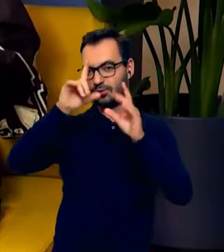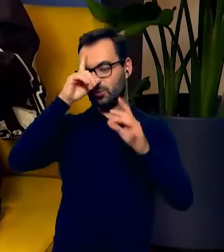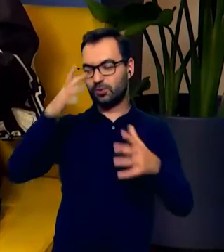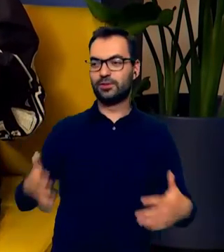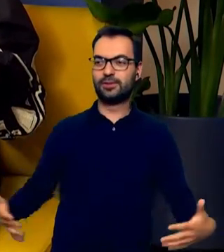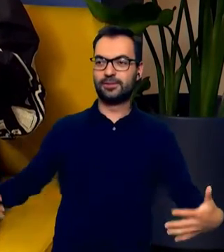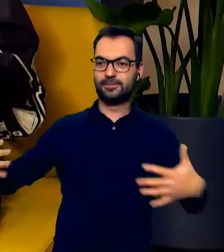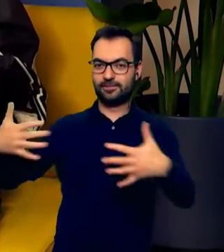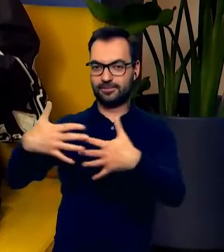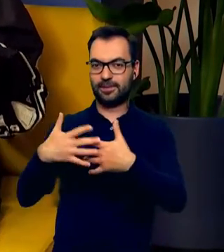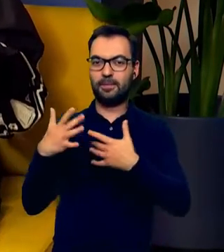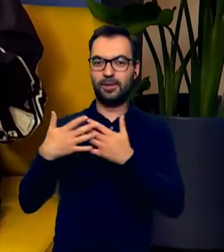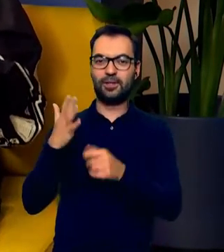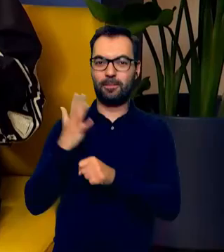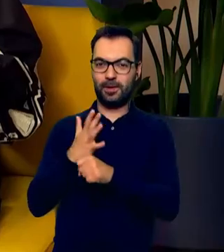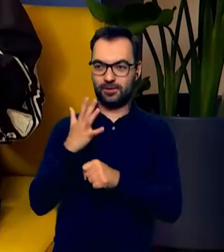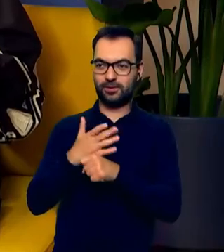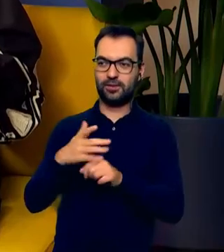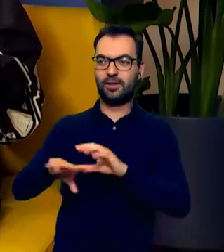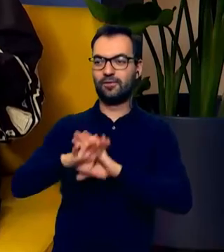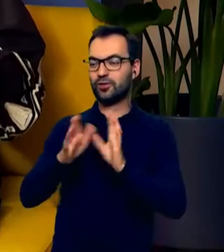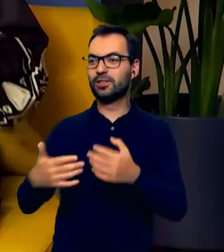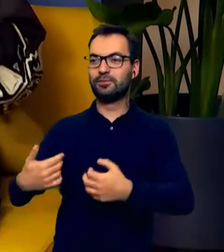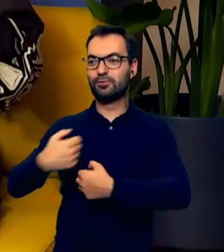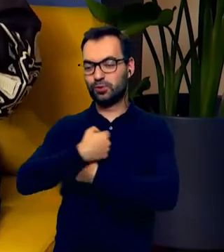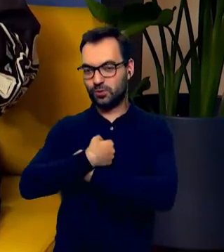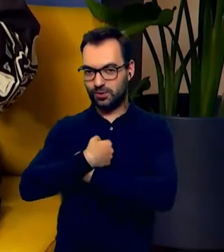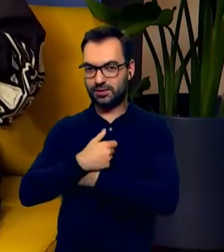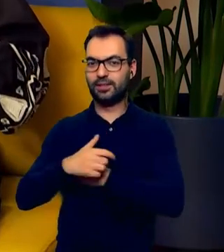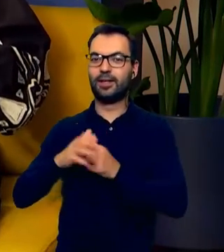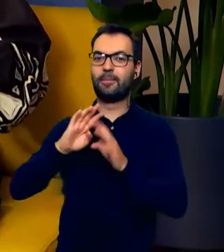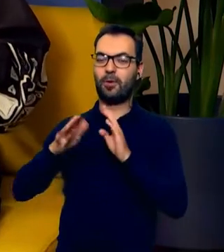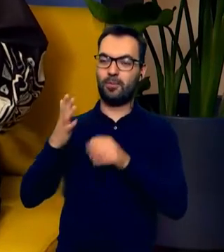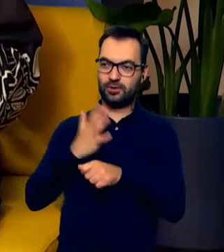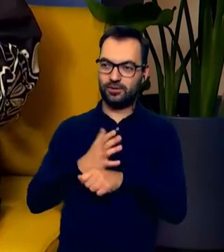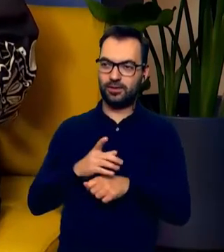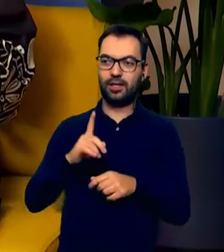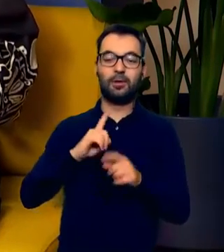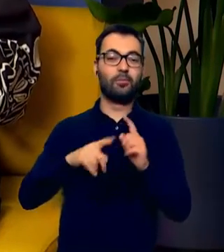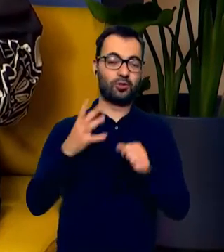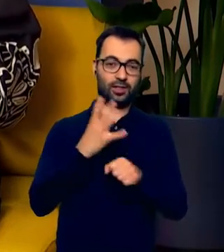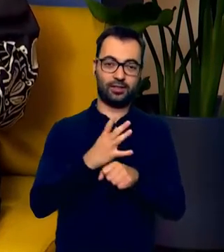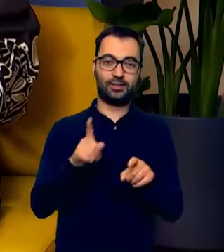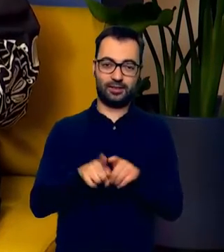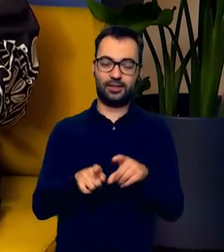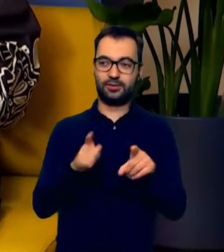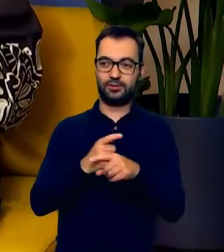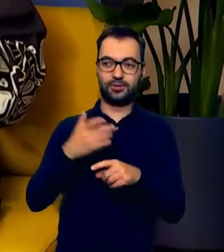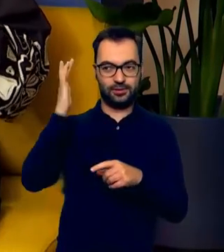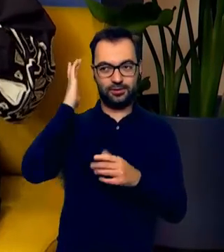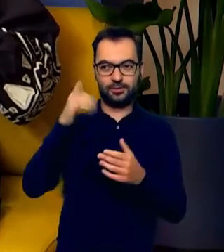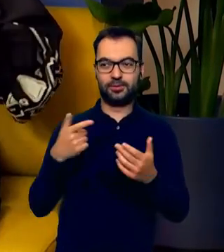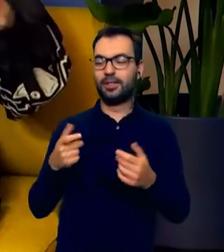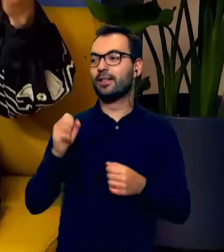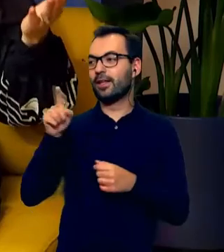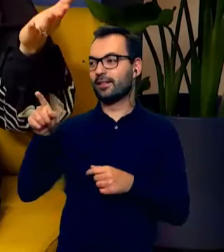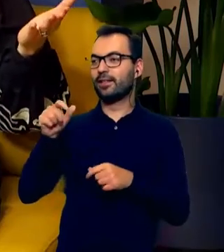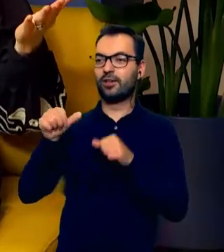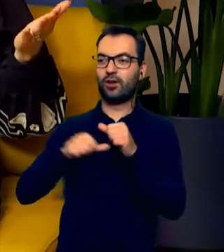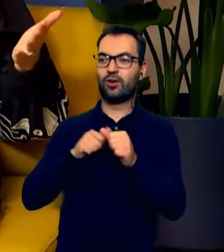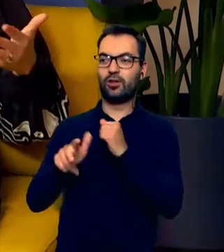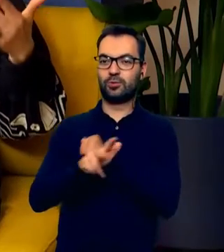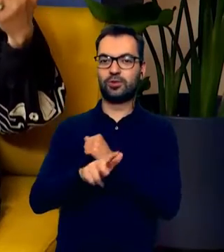wszystkich ludzi koło pięćdziesiątki, wszystkich przytulić do serca, po pięćdziesiątce starzy... Po 40, bo oni też już mają pieniądze, tak, żeby kupować książkę. Ty, Agnieszko, jesteś z